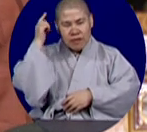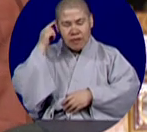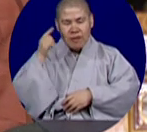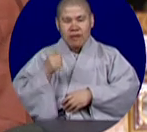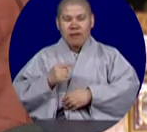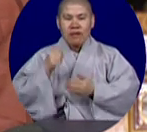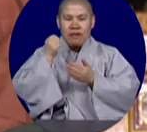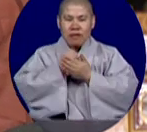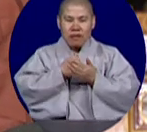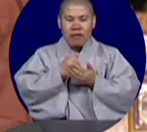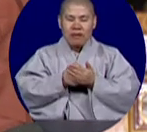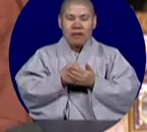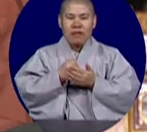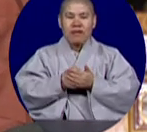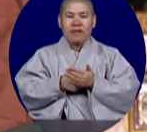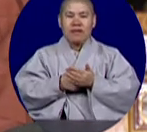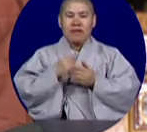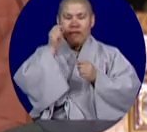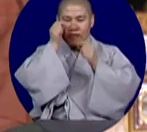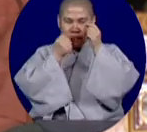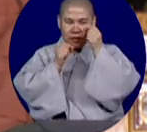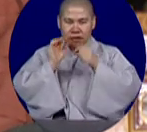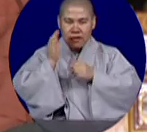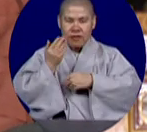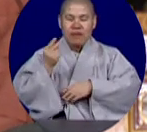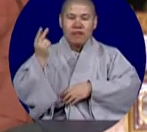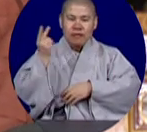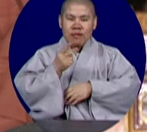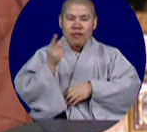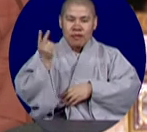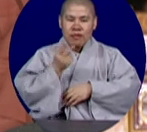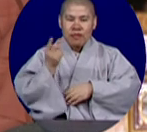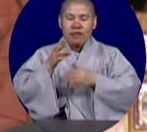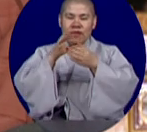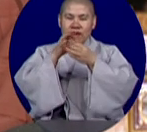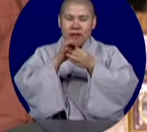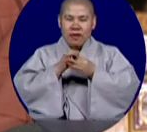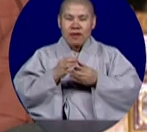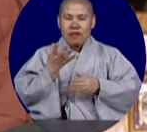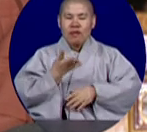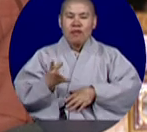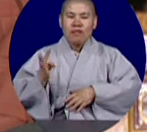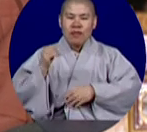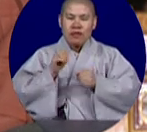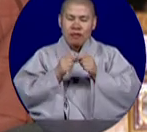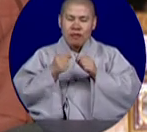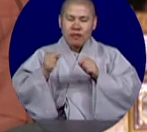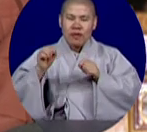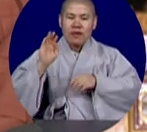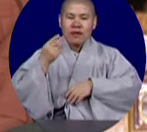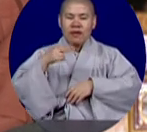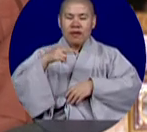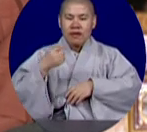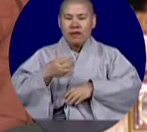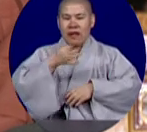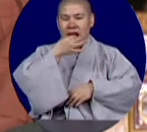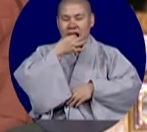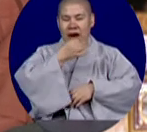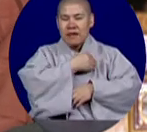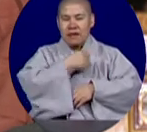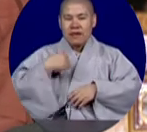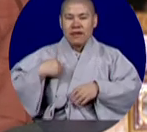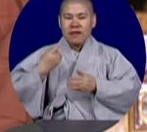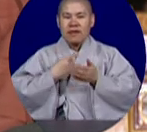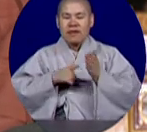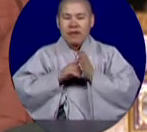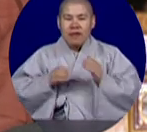거예요. 또 그 다음 또 그렇게 반복됩니다. 억만 년이 돼도 탐욕을 충족하기 위해서